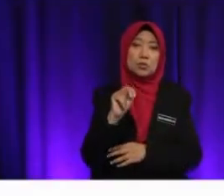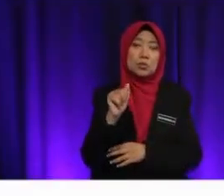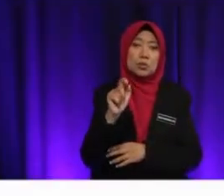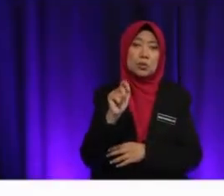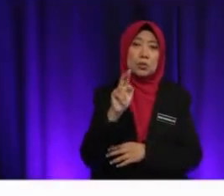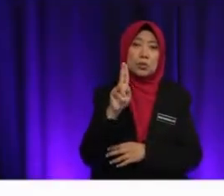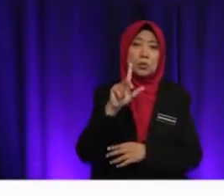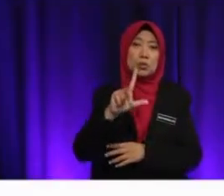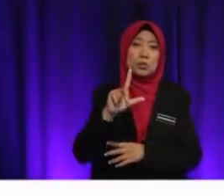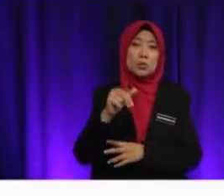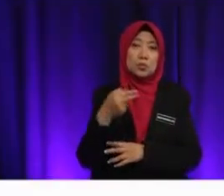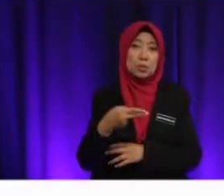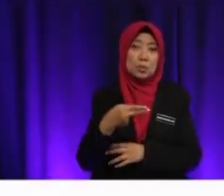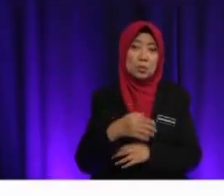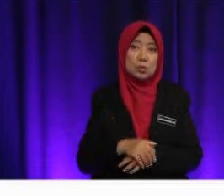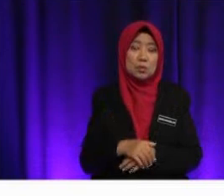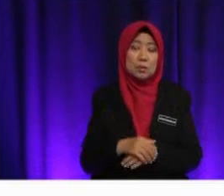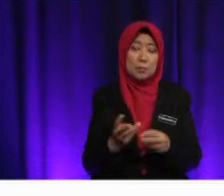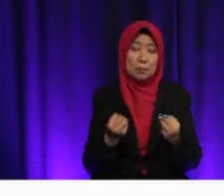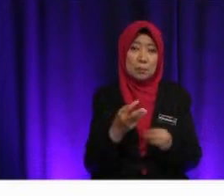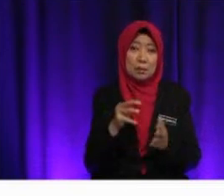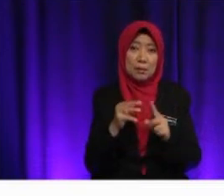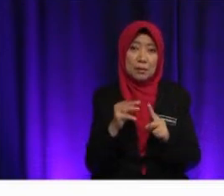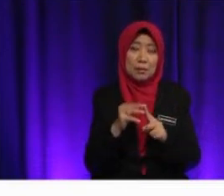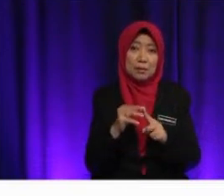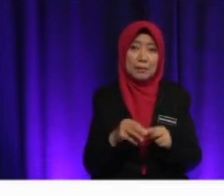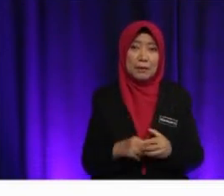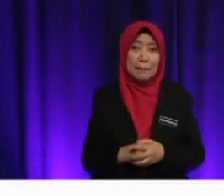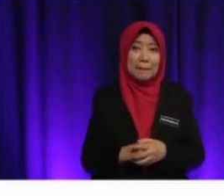jawab? Cepat-cepat ni. Cepat selangkat tangan. Berebut nak markah cepat. Betul. Okey, Akil,